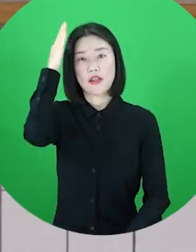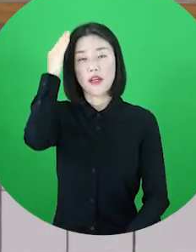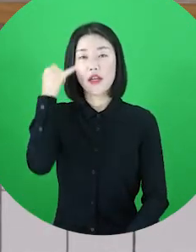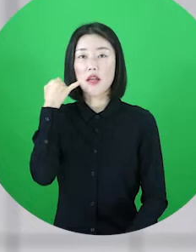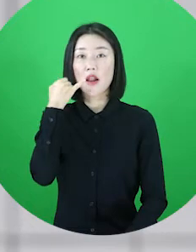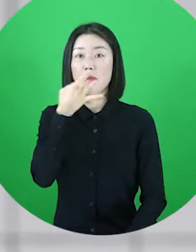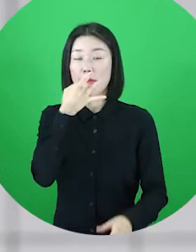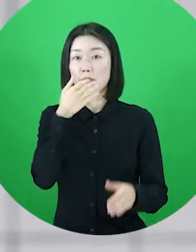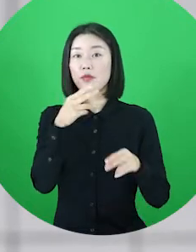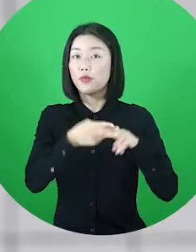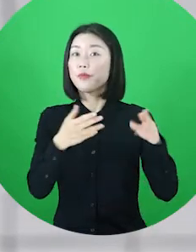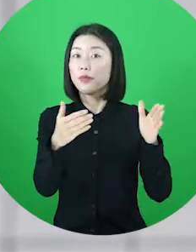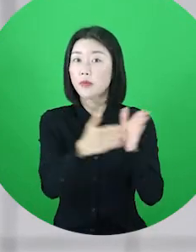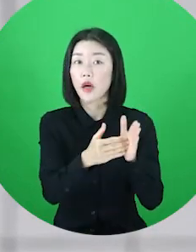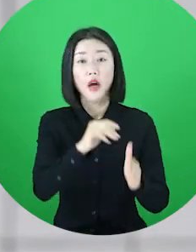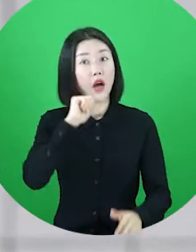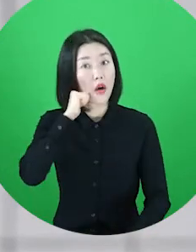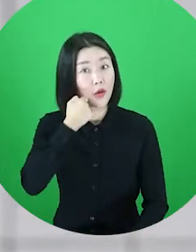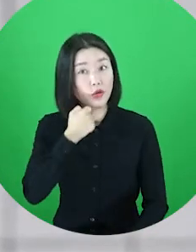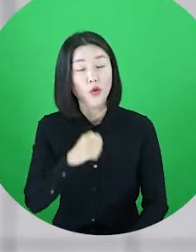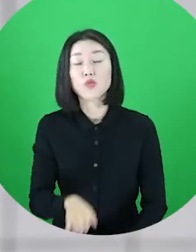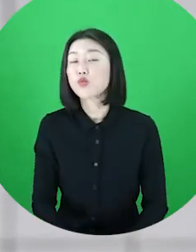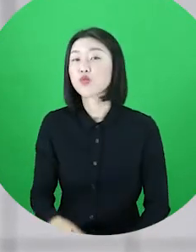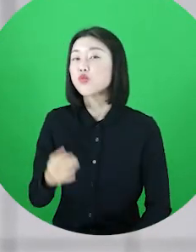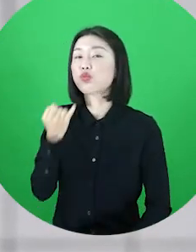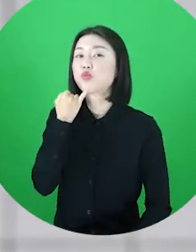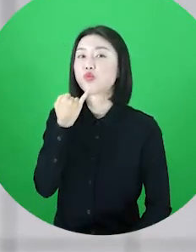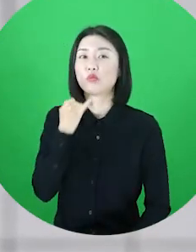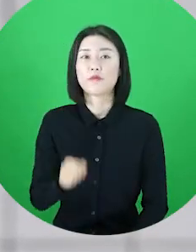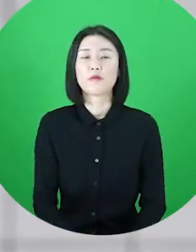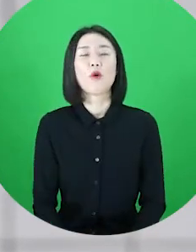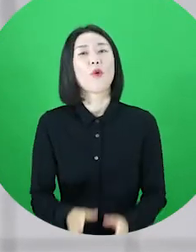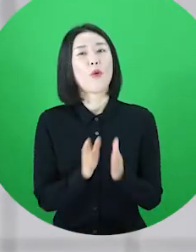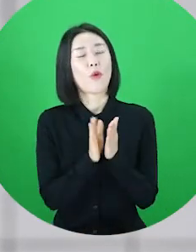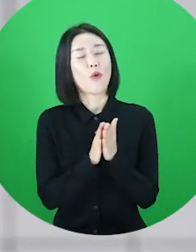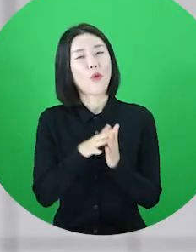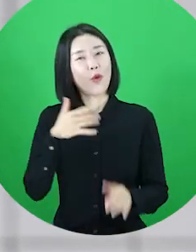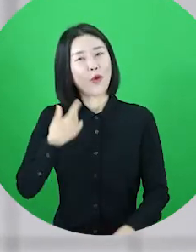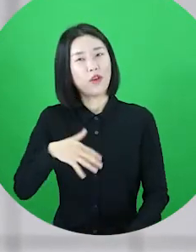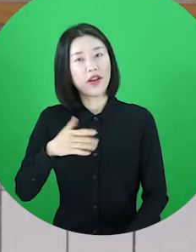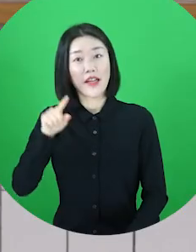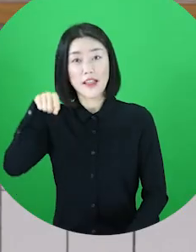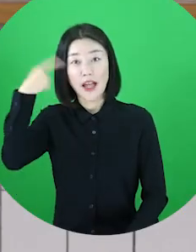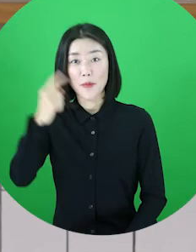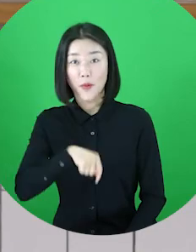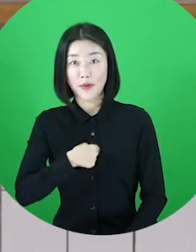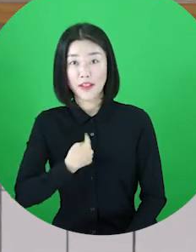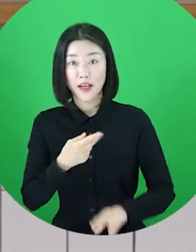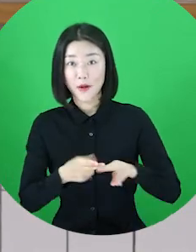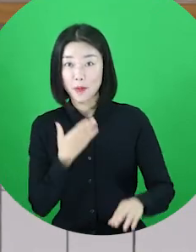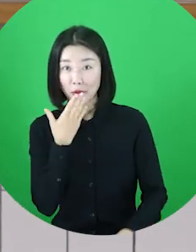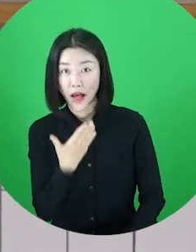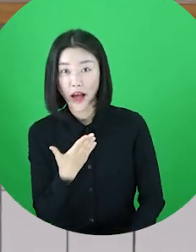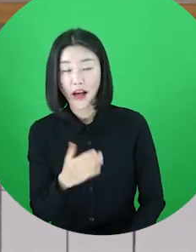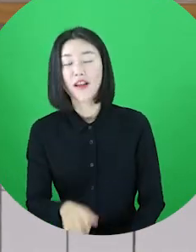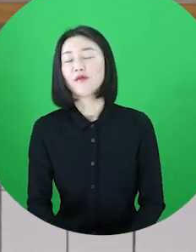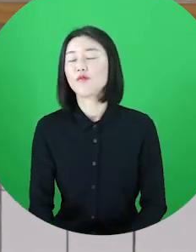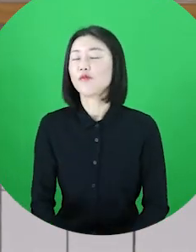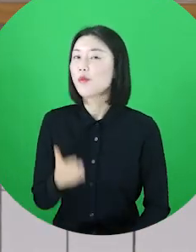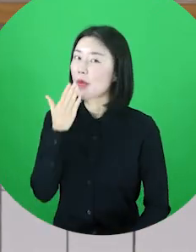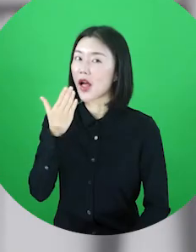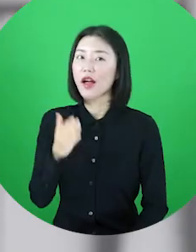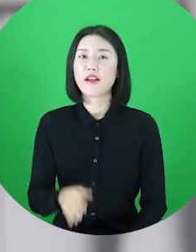네. 네, 대단하네요. 다음에 혼자서도 만들 수 있을 것 같아요? 네. 네,